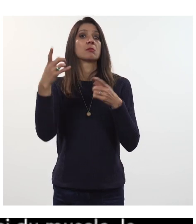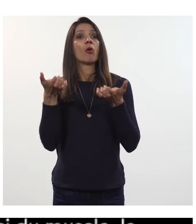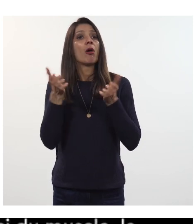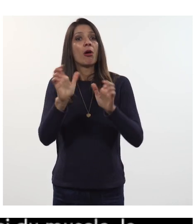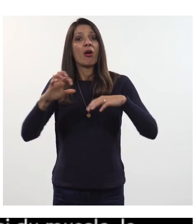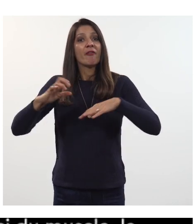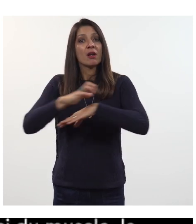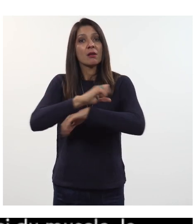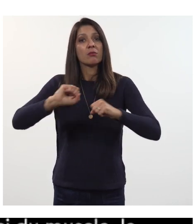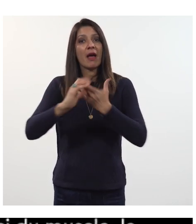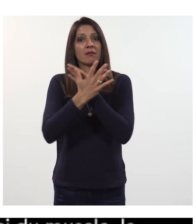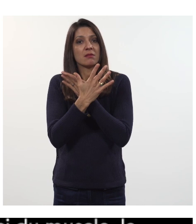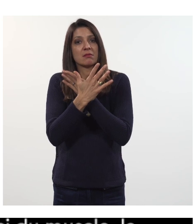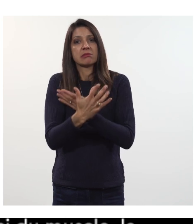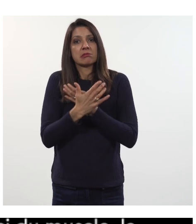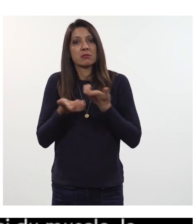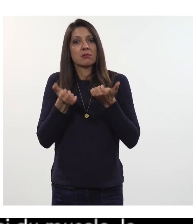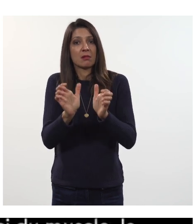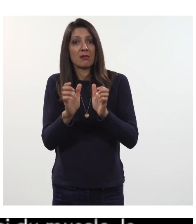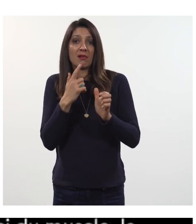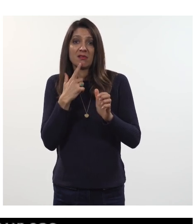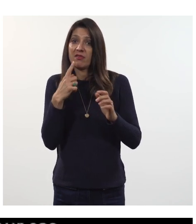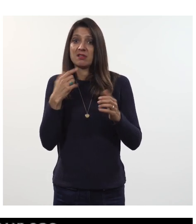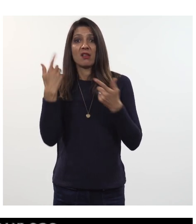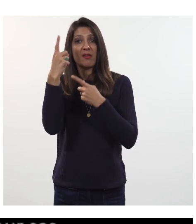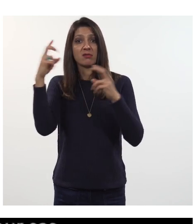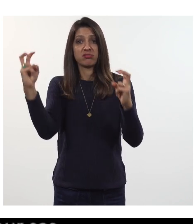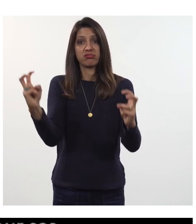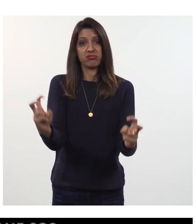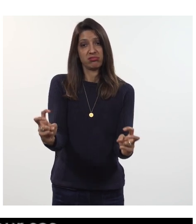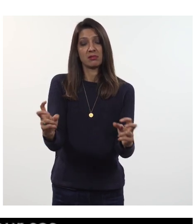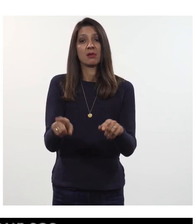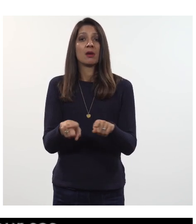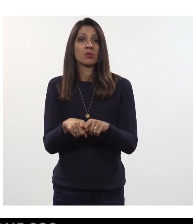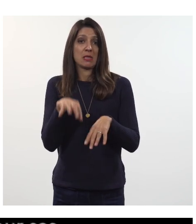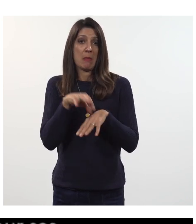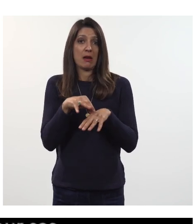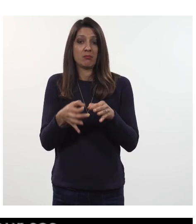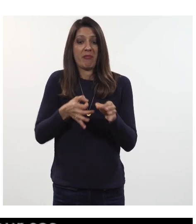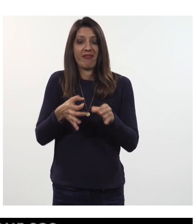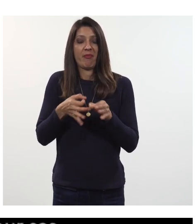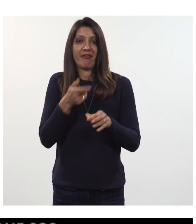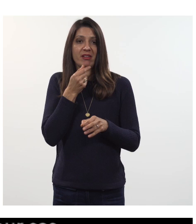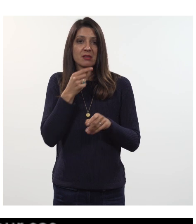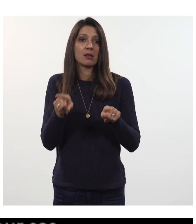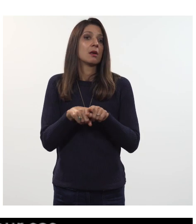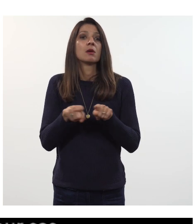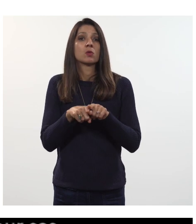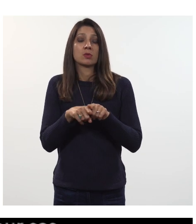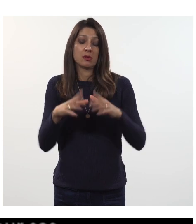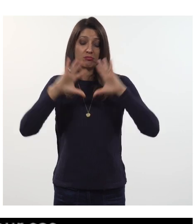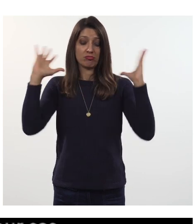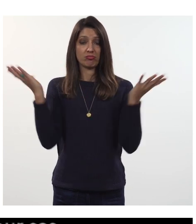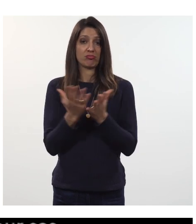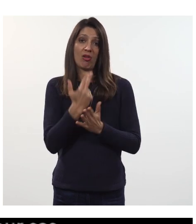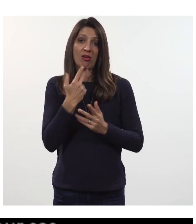virales et bactériennes, elles seront altérées avec la dénutrition. L'atteinte aussi au niveau respiratoire, hein, et puis bien sûr, plus, la qualité de vie. On